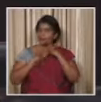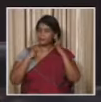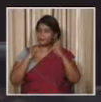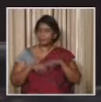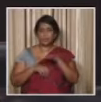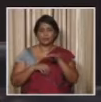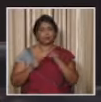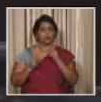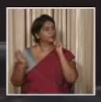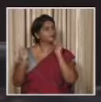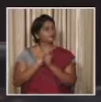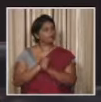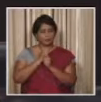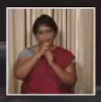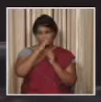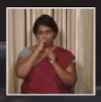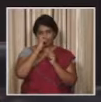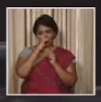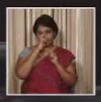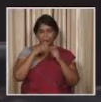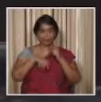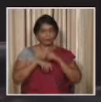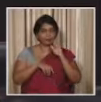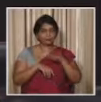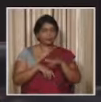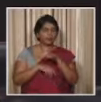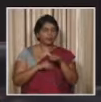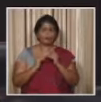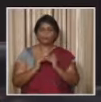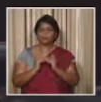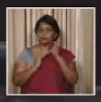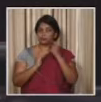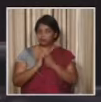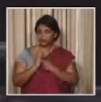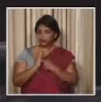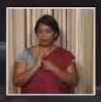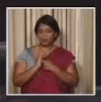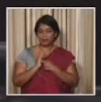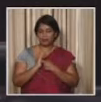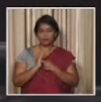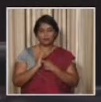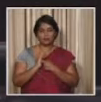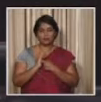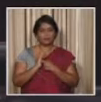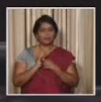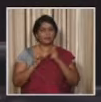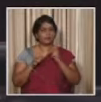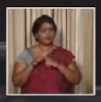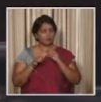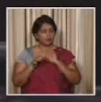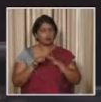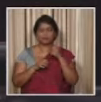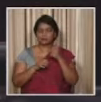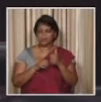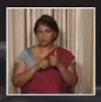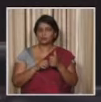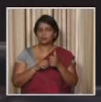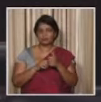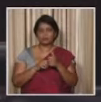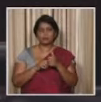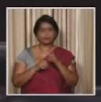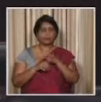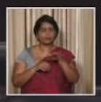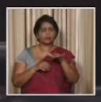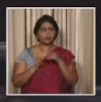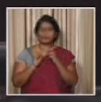සමාජ පරිවර්තනයක් සිද්ධ වෙන මොහොතවල ඒ සමාජ සම්මුතියන් ප්‍රශ්න වෙන එක හරි, ප්‍රශ්න විය යුතුයි,